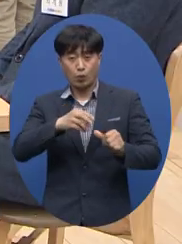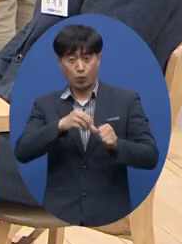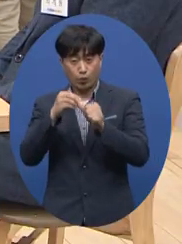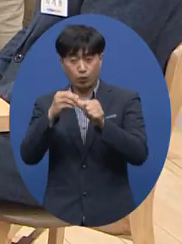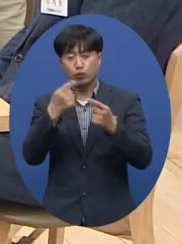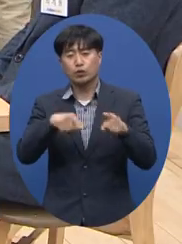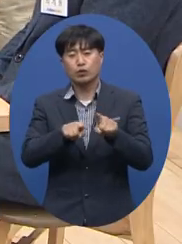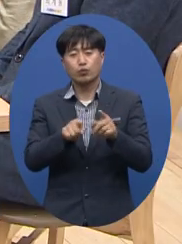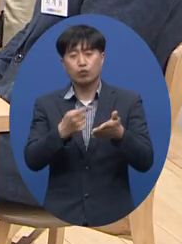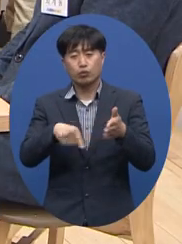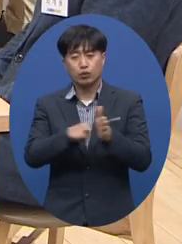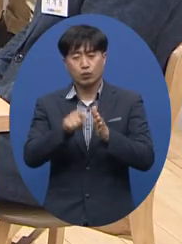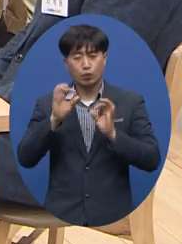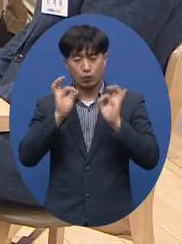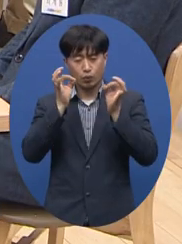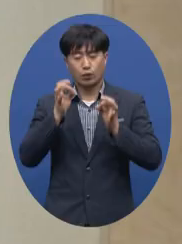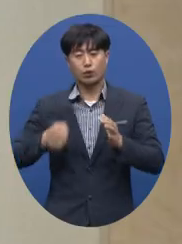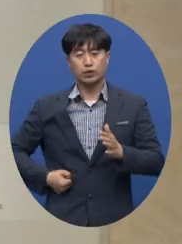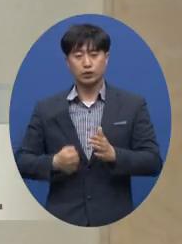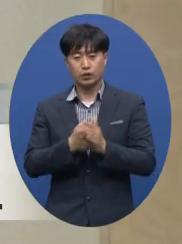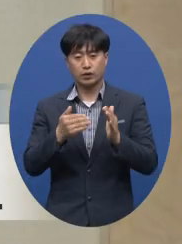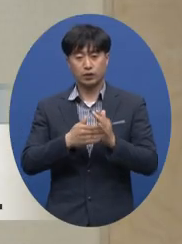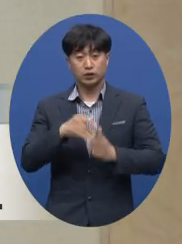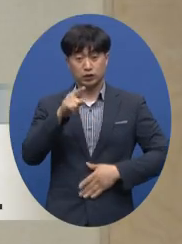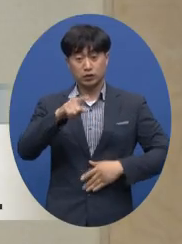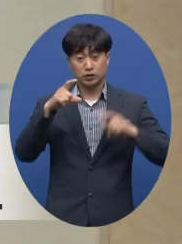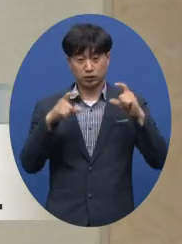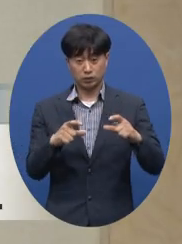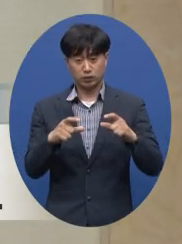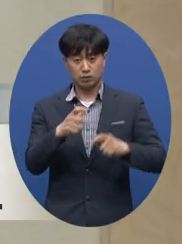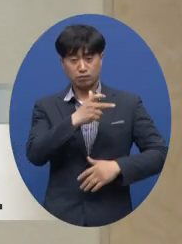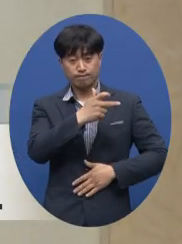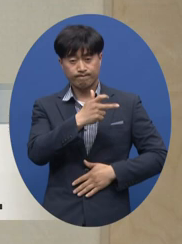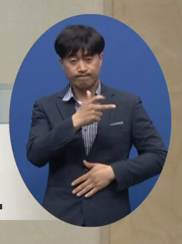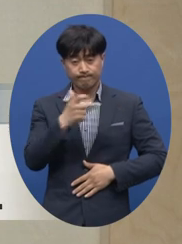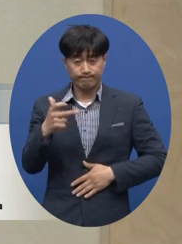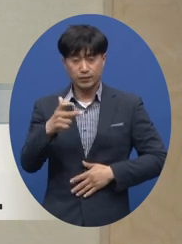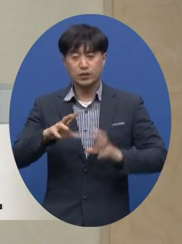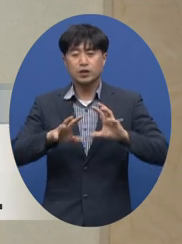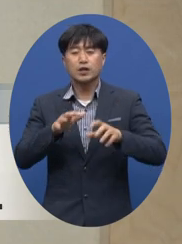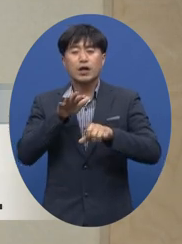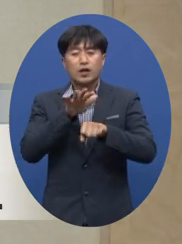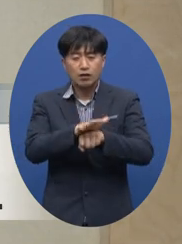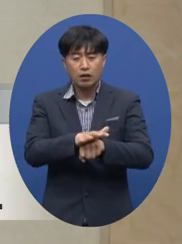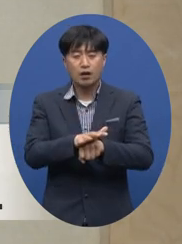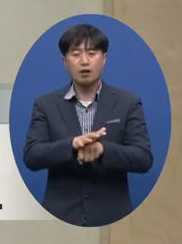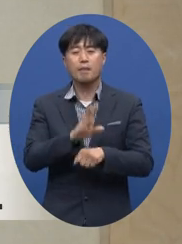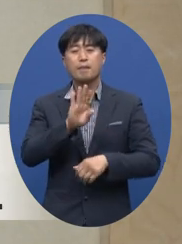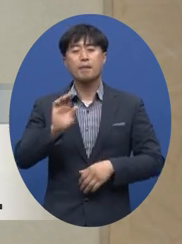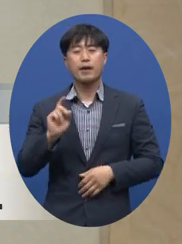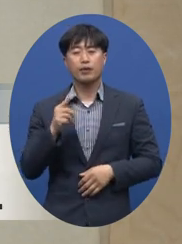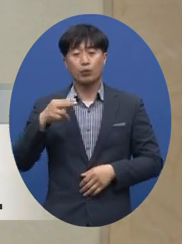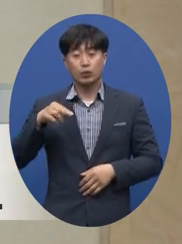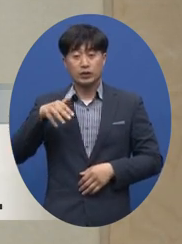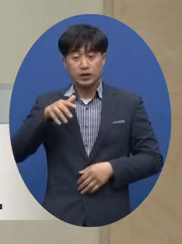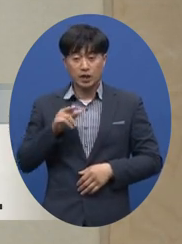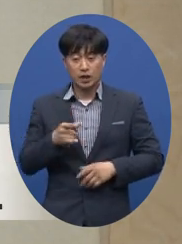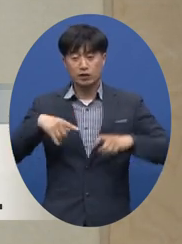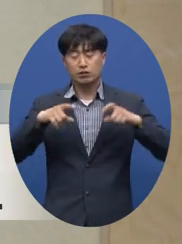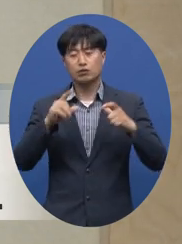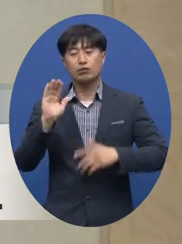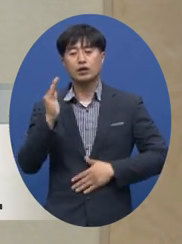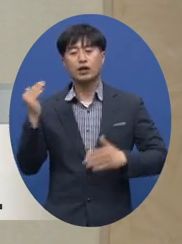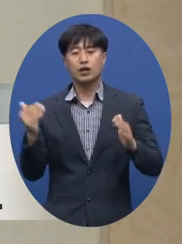창출 등을 위해 노력하기로 했습니다. 이 클러스터가 영실공이 세계적인 그런